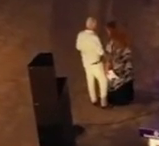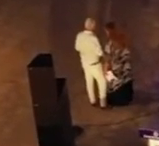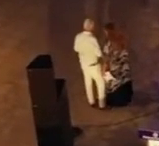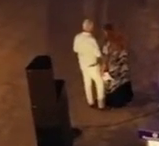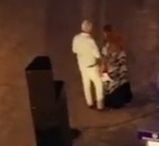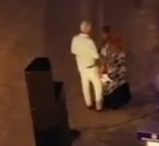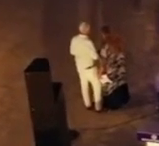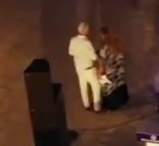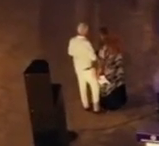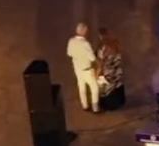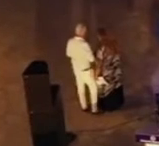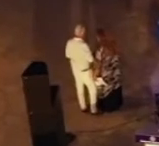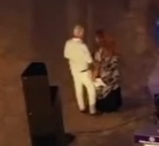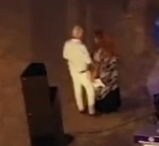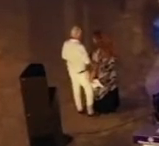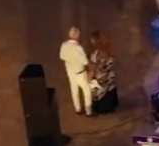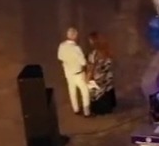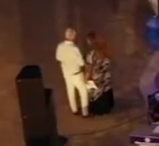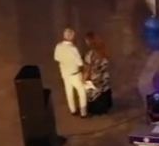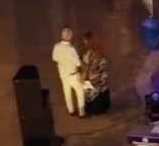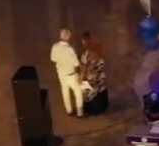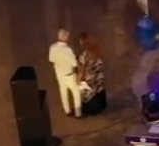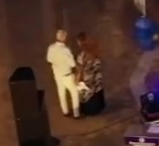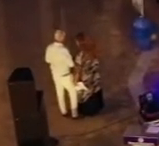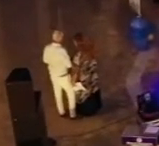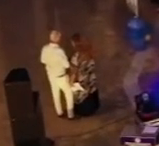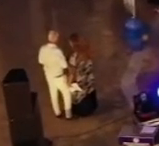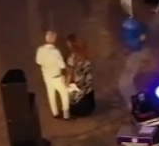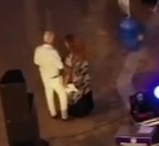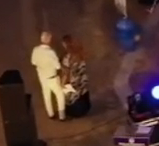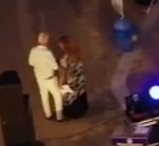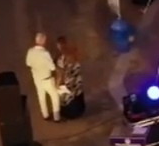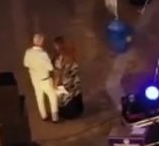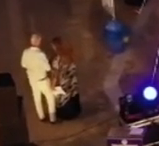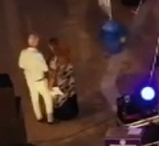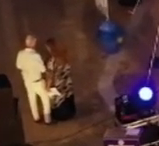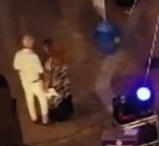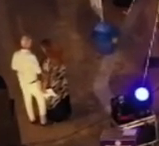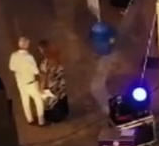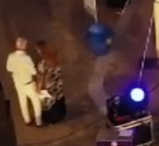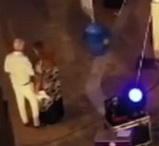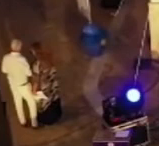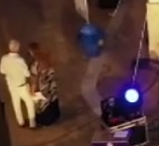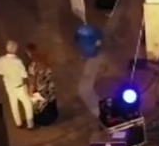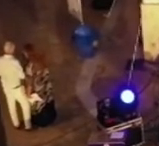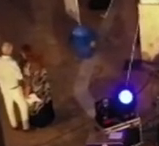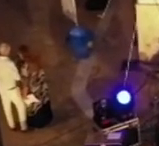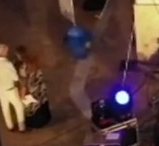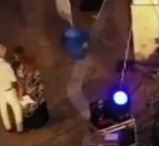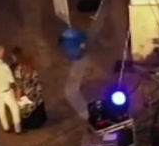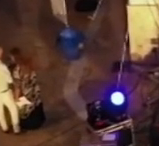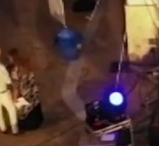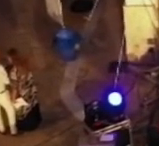τη θέση που του αξίζει στο πολιτιστικό γίγνεσθε. Γι' αυτό μας θυμούν και όλοι αυτοί οι φίλοι μας από τα πέρατα